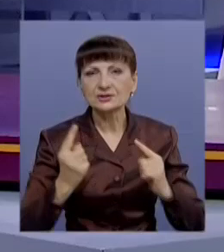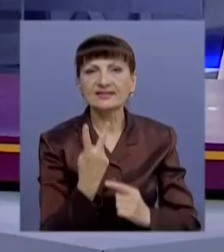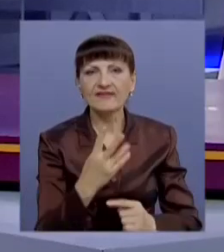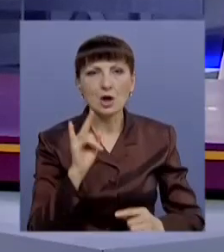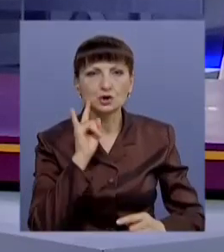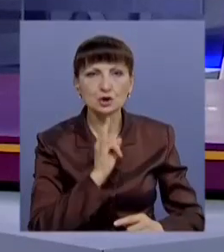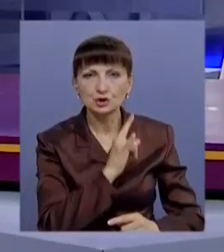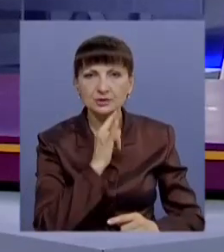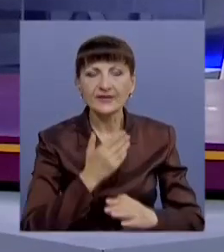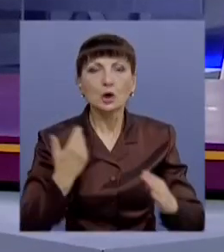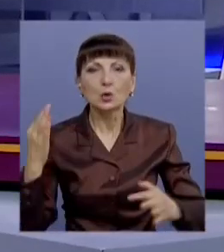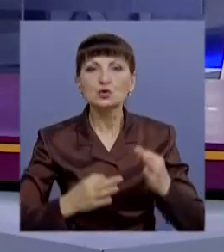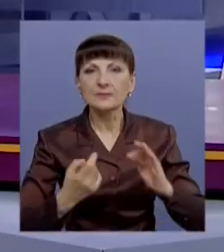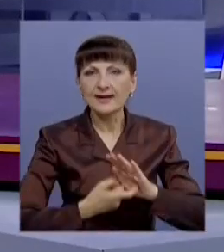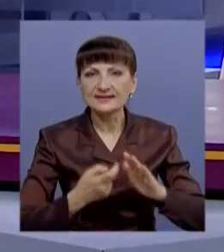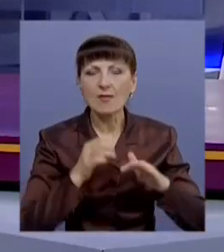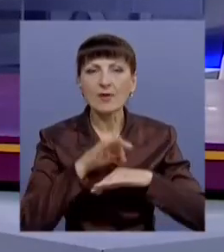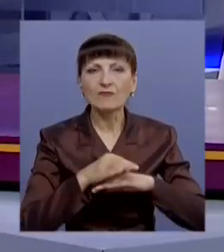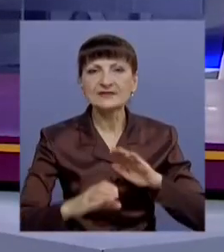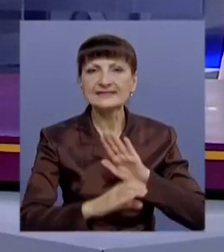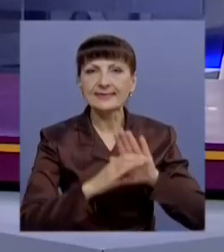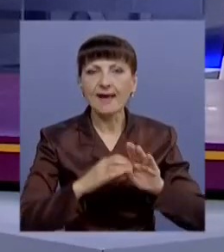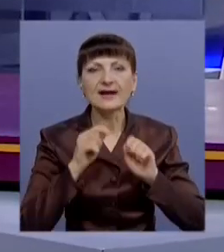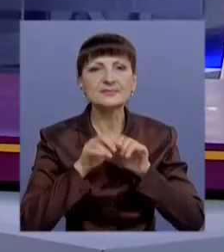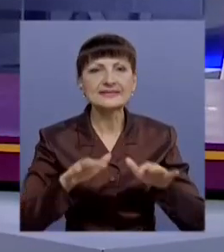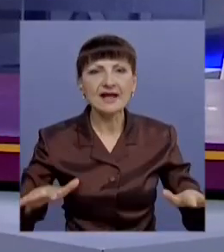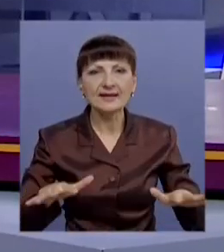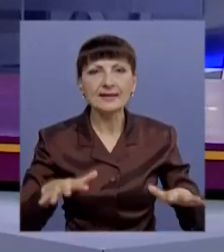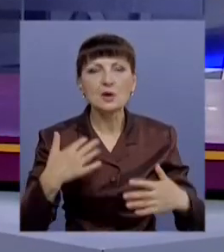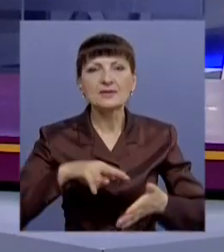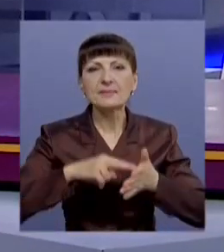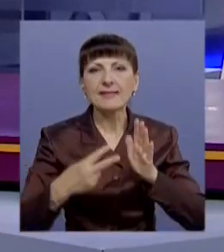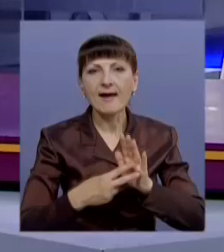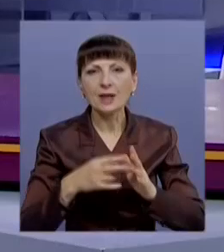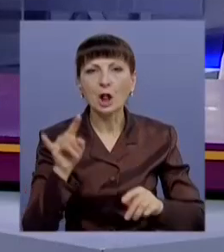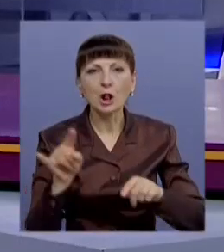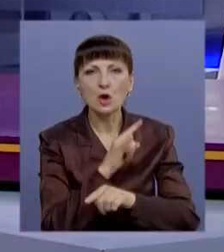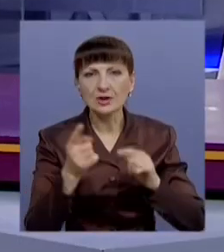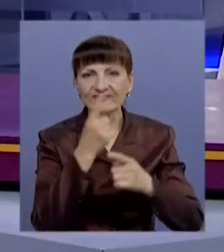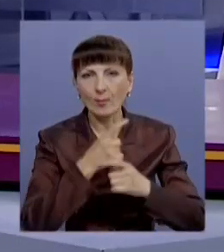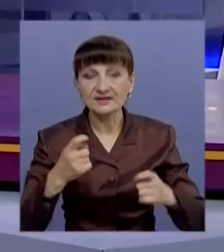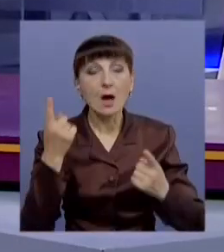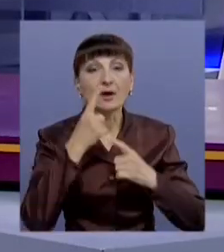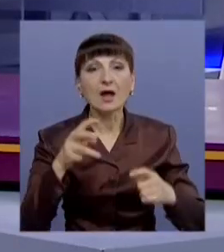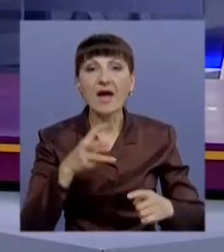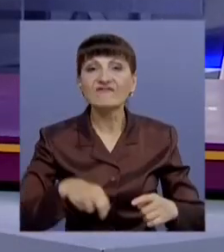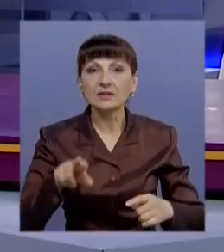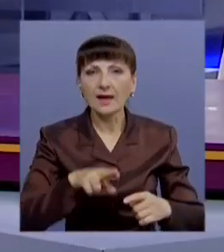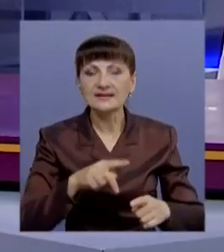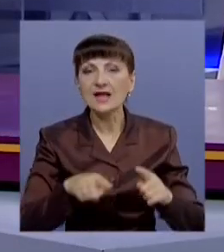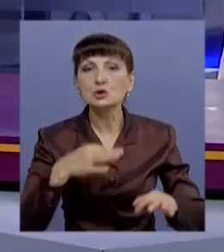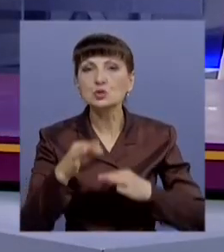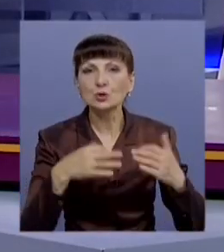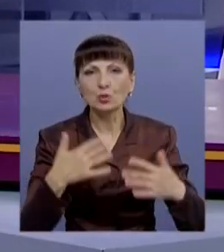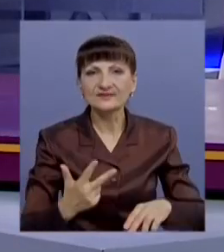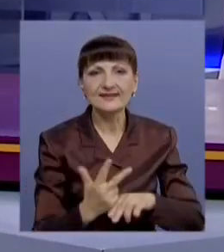женщин. Досудебное расследование проводится по статье «Распространение заведомо ложной информации». По данным МВД, за последние сутки это